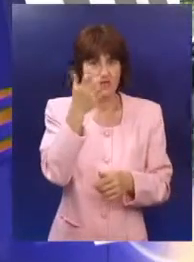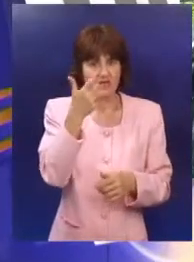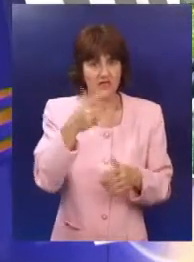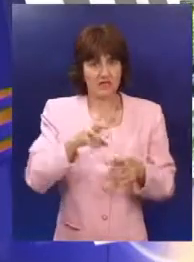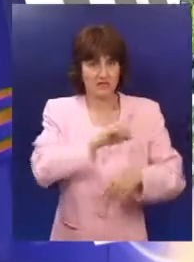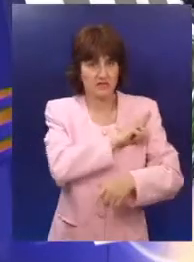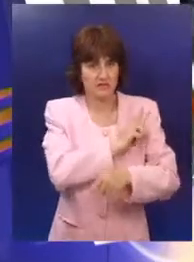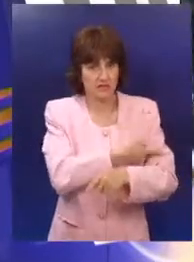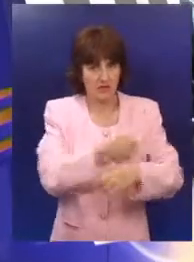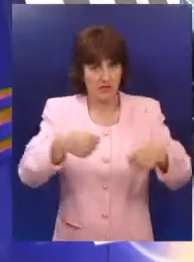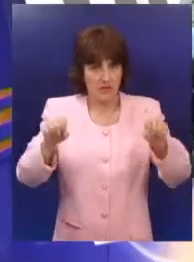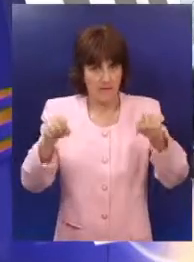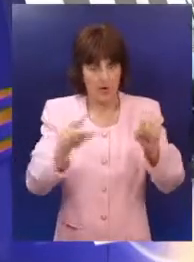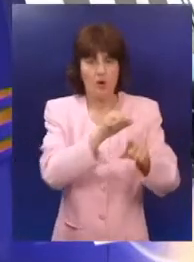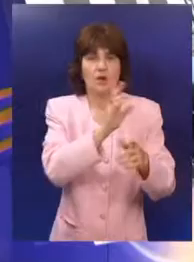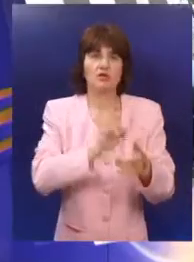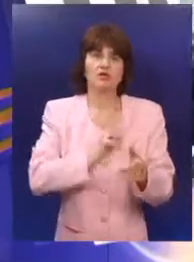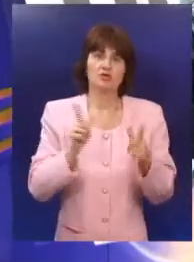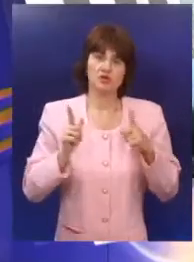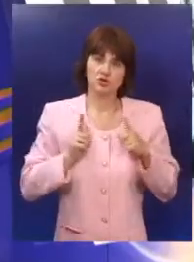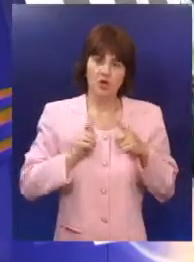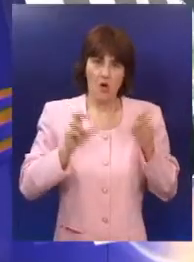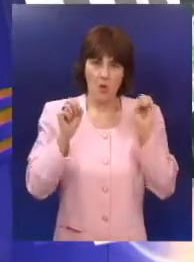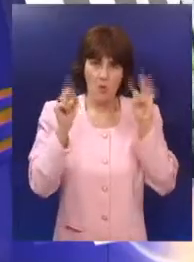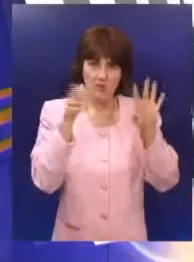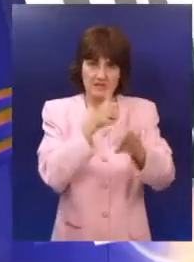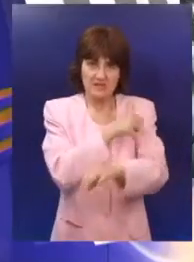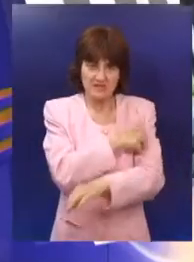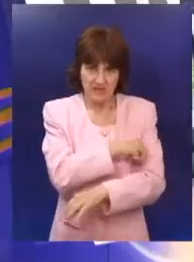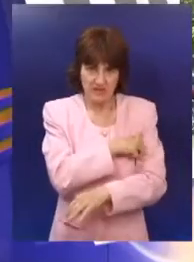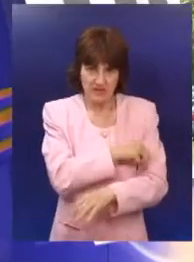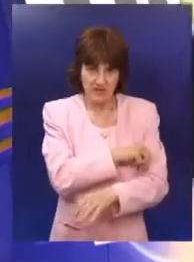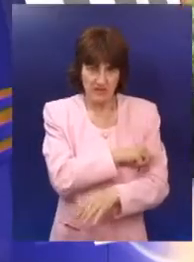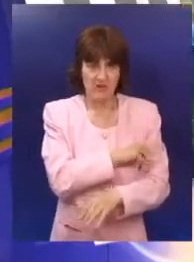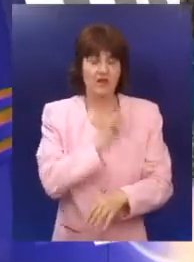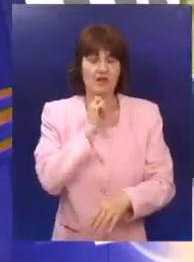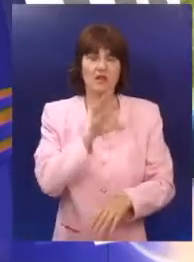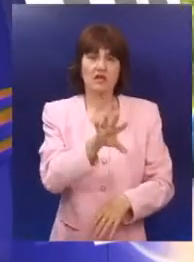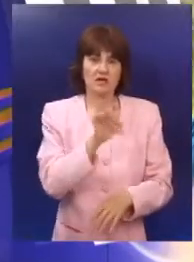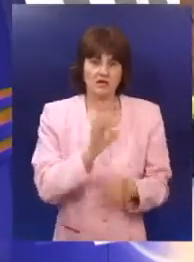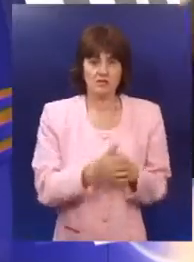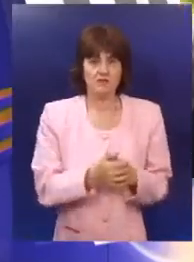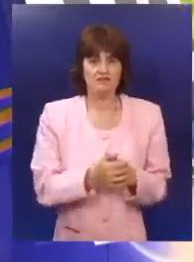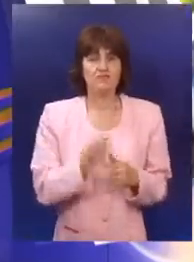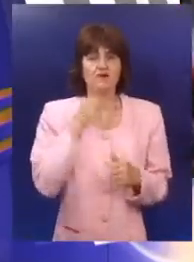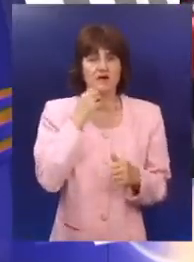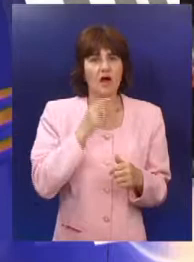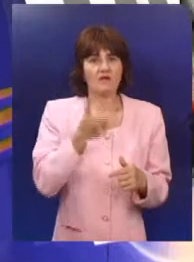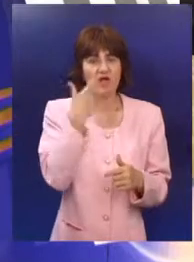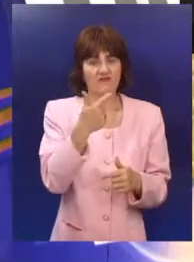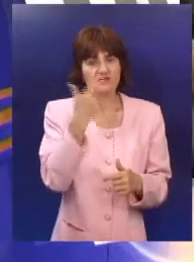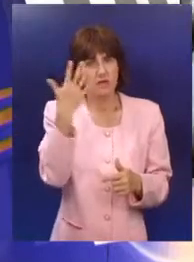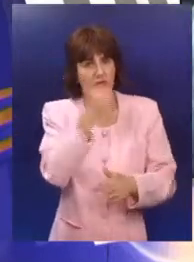sačekaju 18. godinu i da ponovo polažu ispit za kategoriju A2, dok će za neograničene kubikaže moći da polažu tek kada